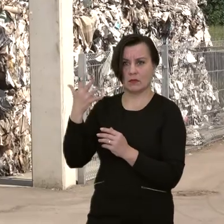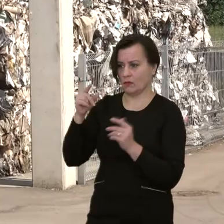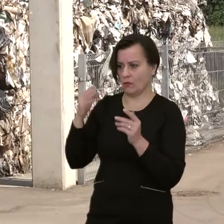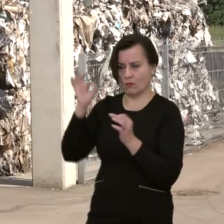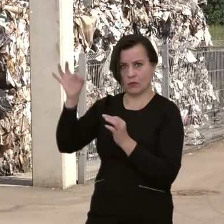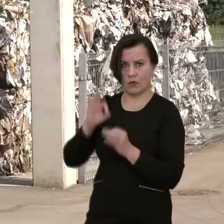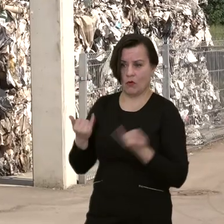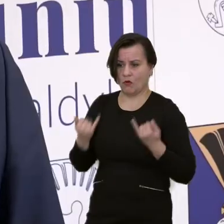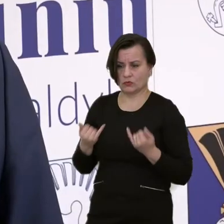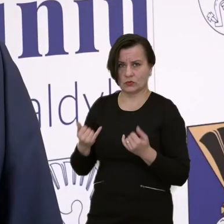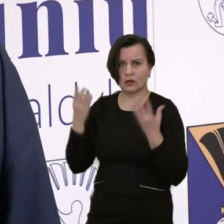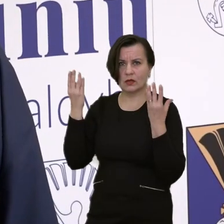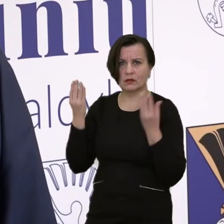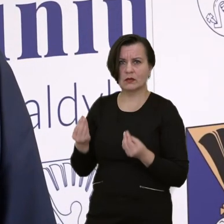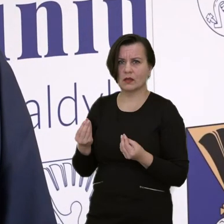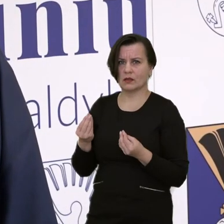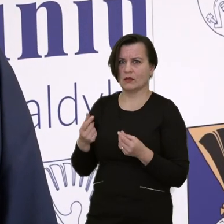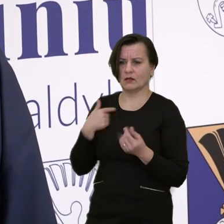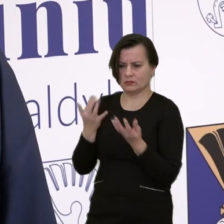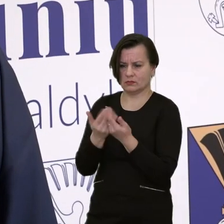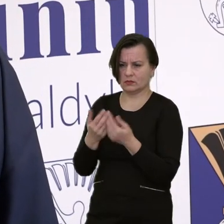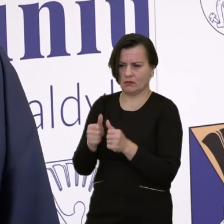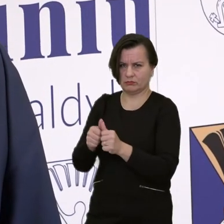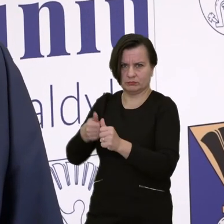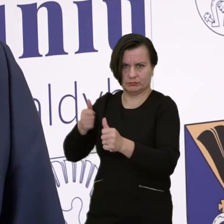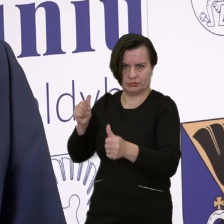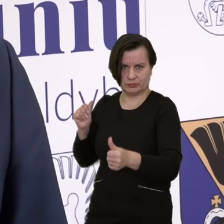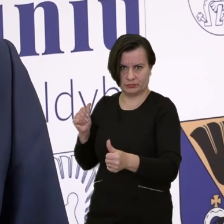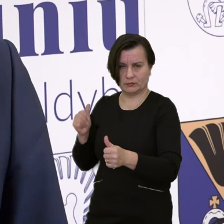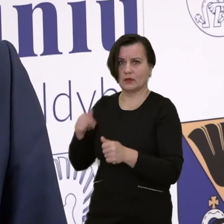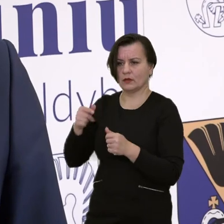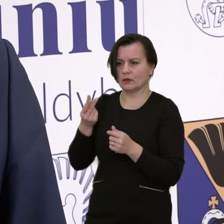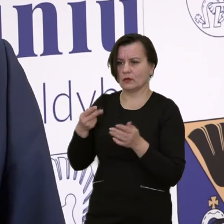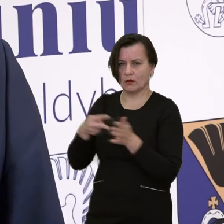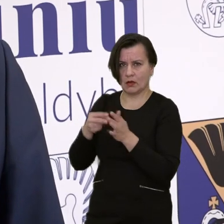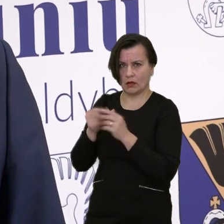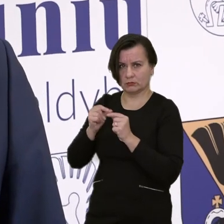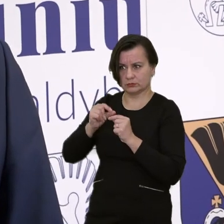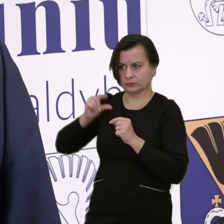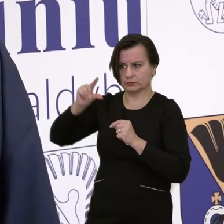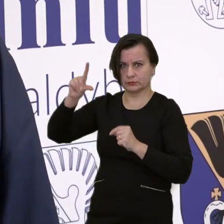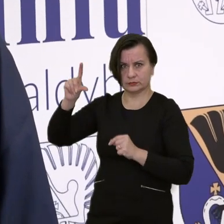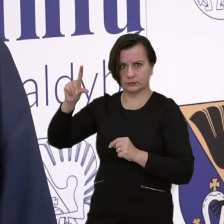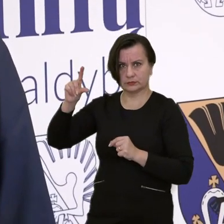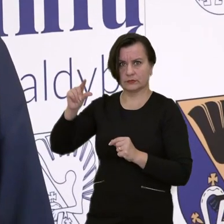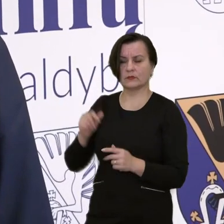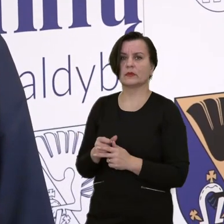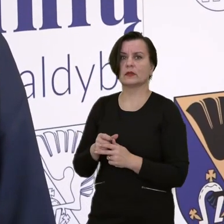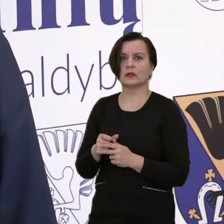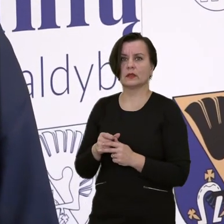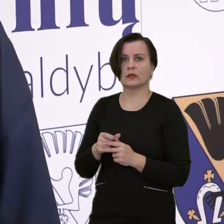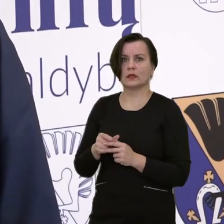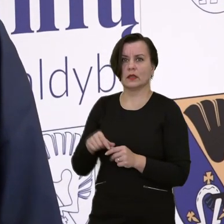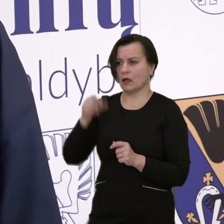tai praktiškai šiandien dienai mes esam labai toli nuo tų skaičių ir, na, tas mokesčio